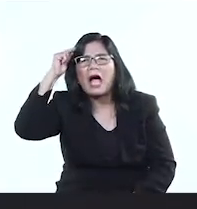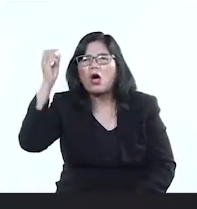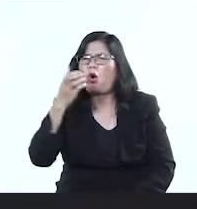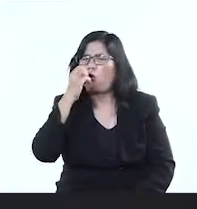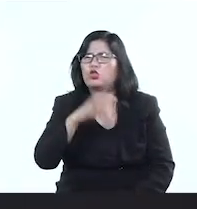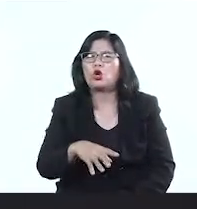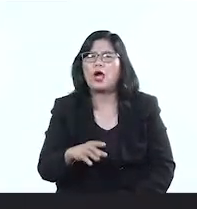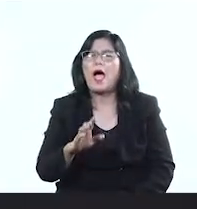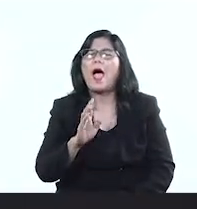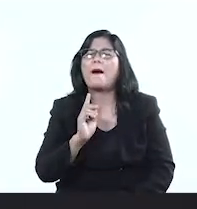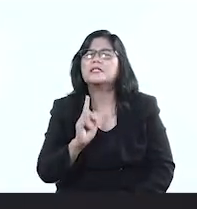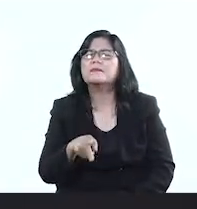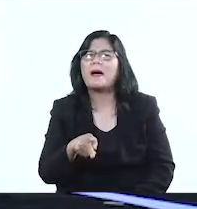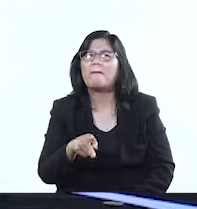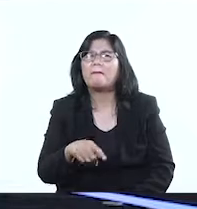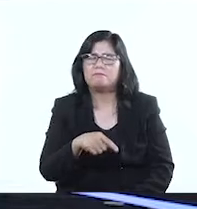itu